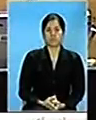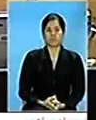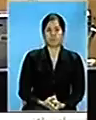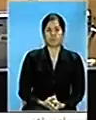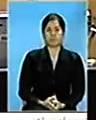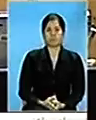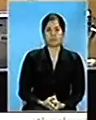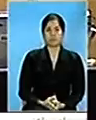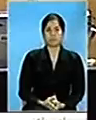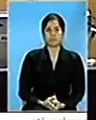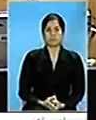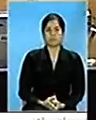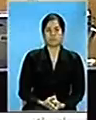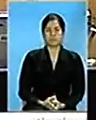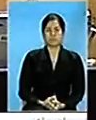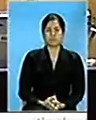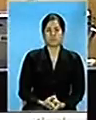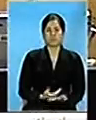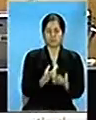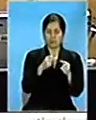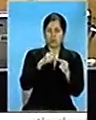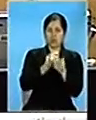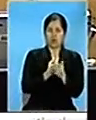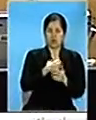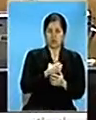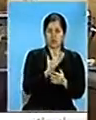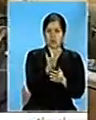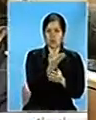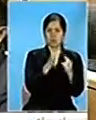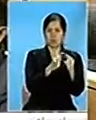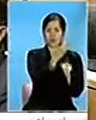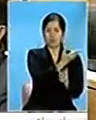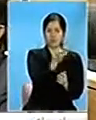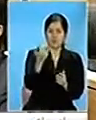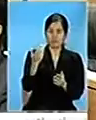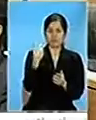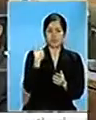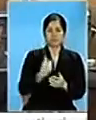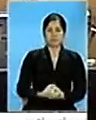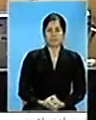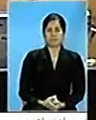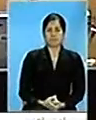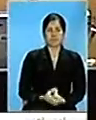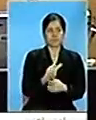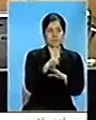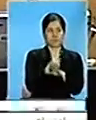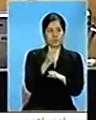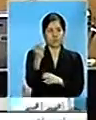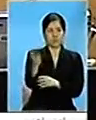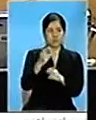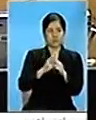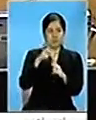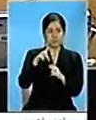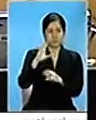ไม่ได้ท่านจะลุกขึ้นมาอยากพูดก็พูดใครอยากร่วงเอาทีละท่านสิครับไม่ได้ครับผมต้องให้ท่านเชษฐ์จบทีละค